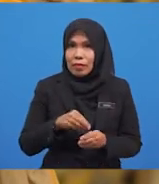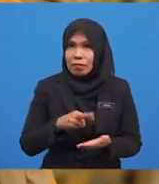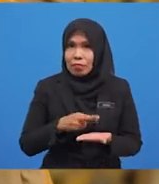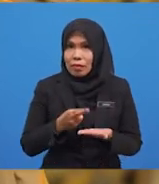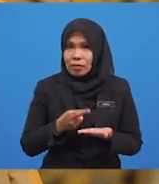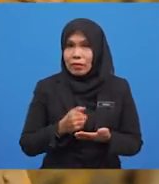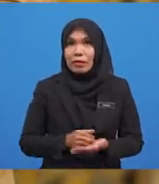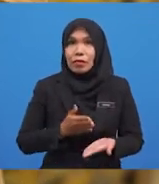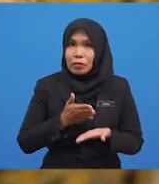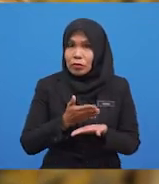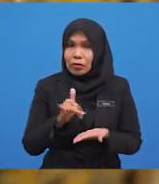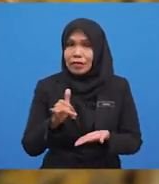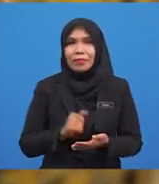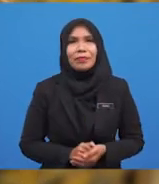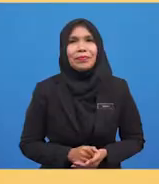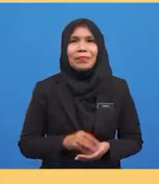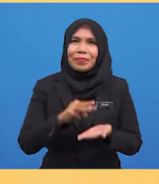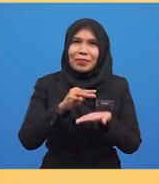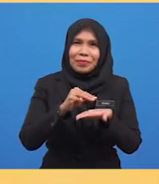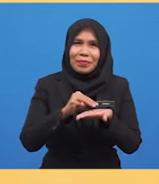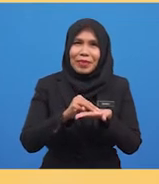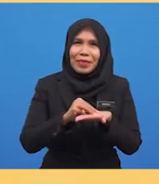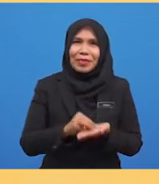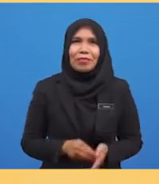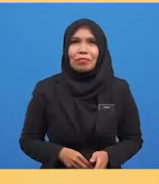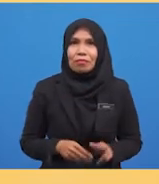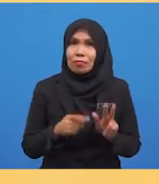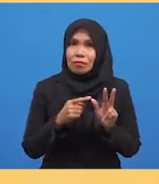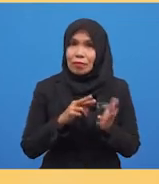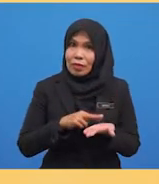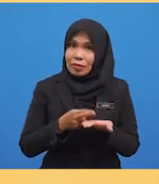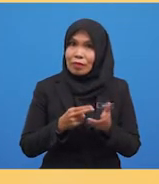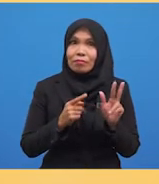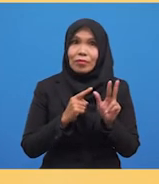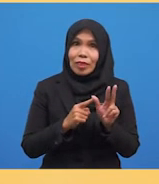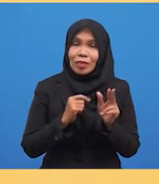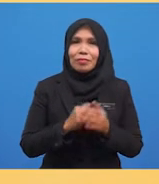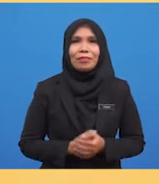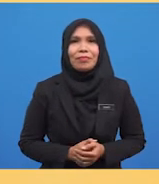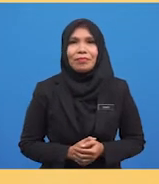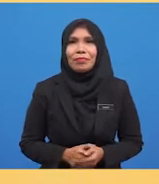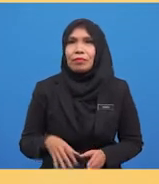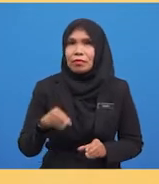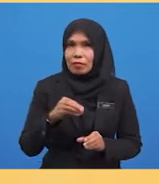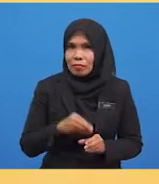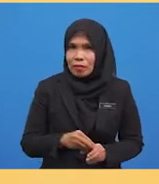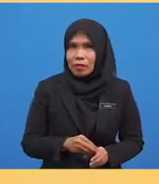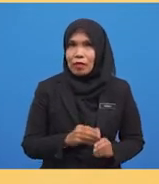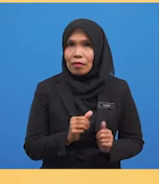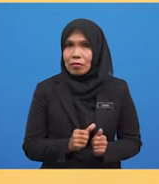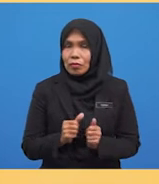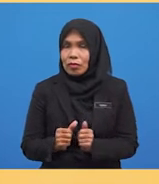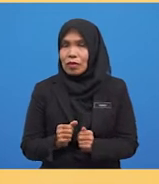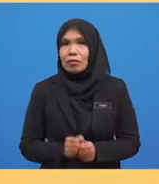Fiza. Maksud seloka dalam rangkap ketiga ialah dalam aturan dan cara-cara makan